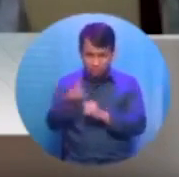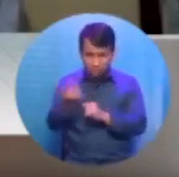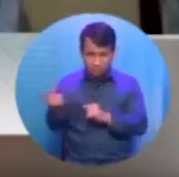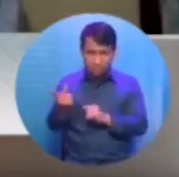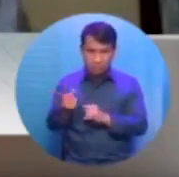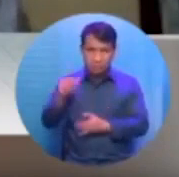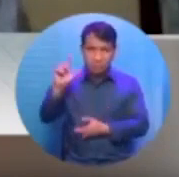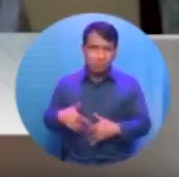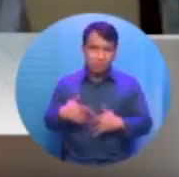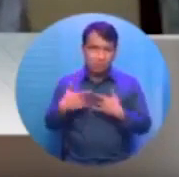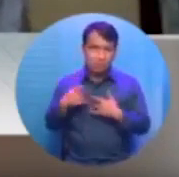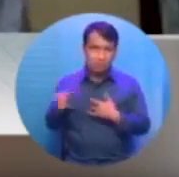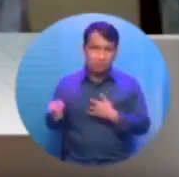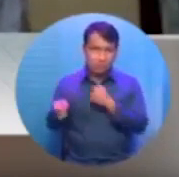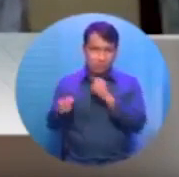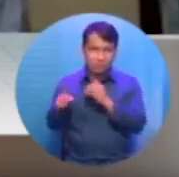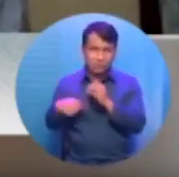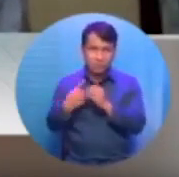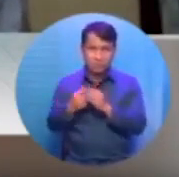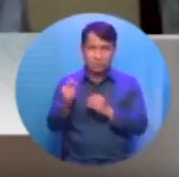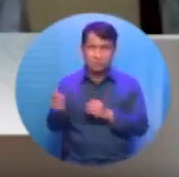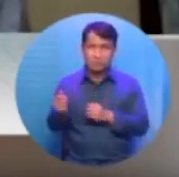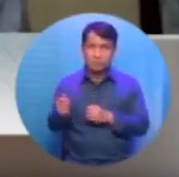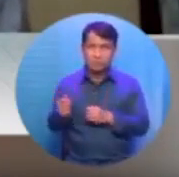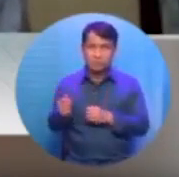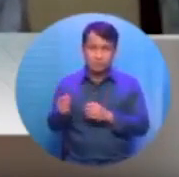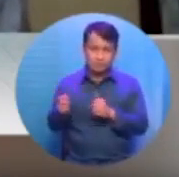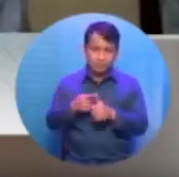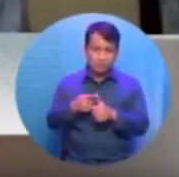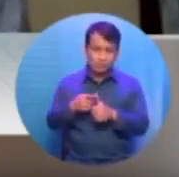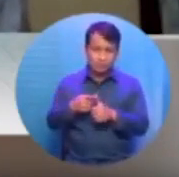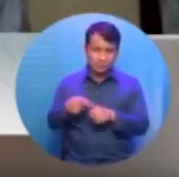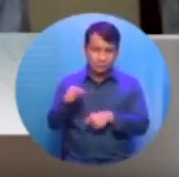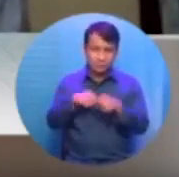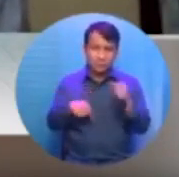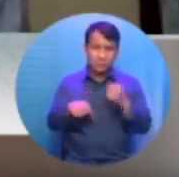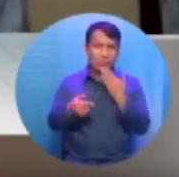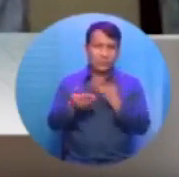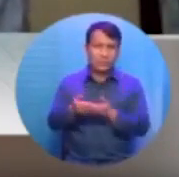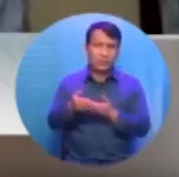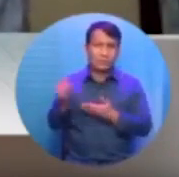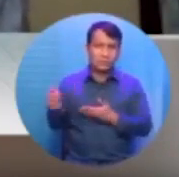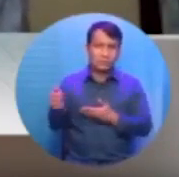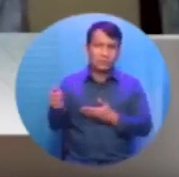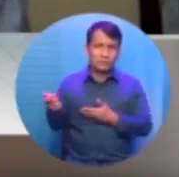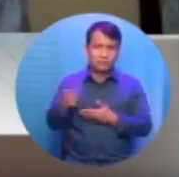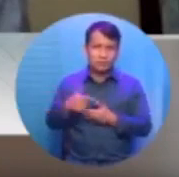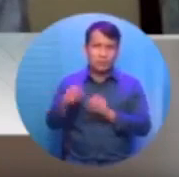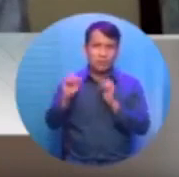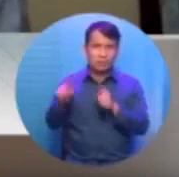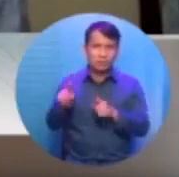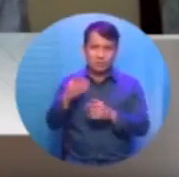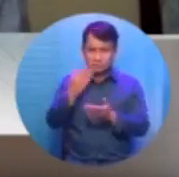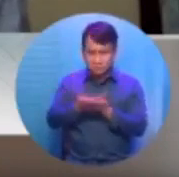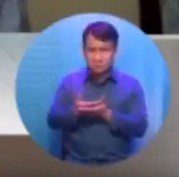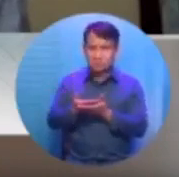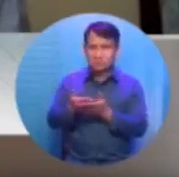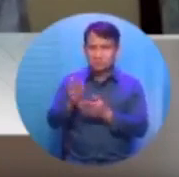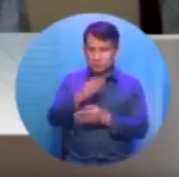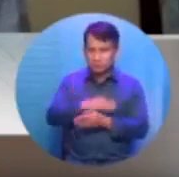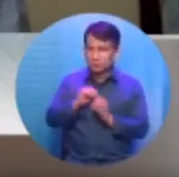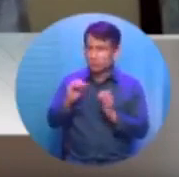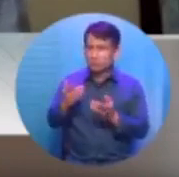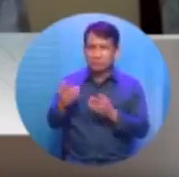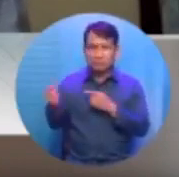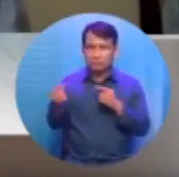low life, kung tawagin? Yung mga... Sir, bali, sir, nung umpisa, sir, maganda pa naman yung pakikitungo nila, sir. Pakikitungo niya, sir. Wala